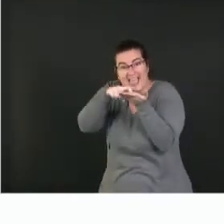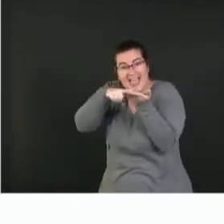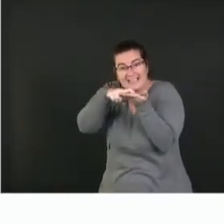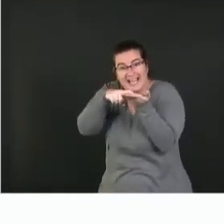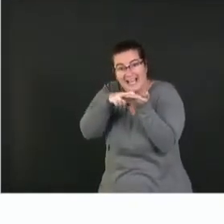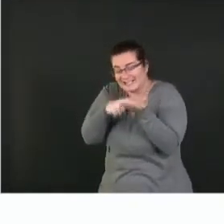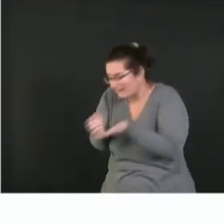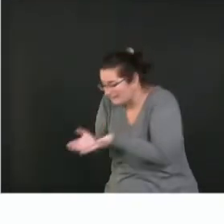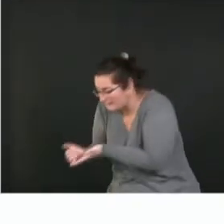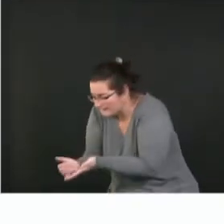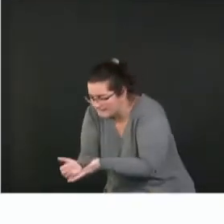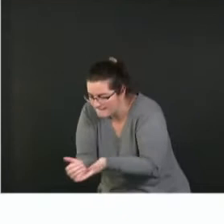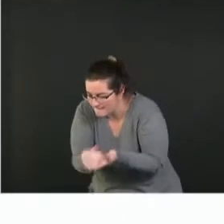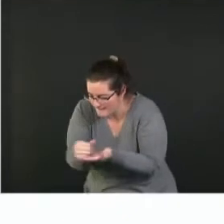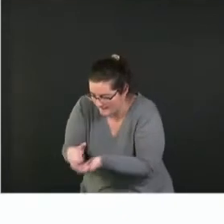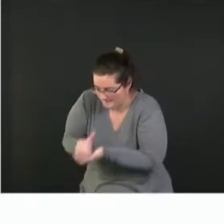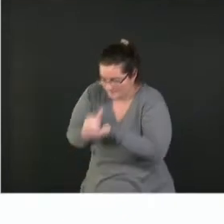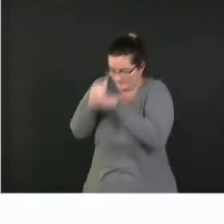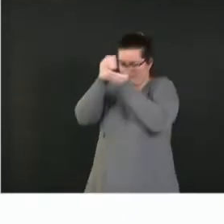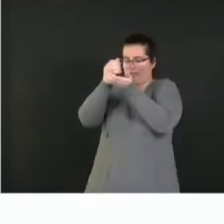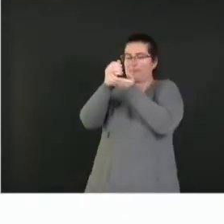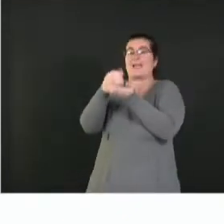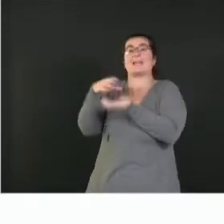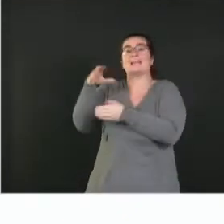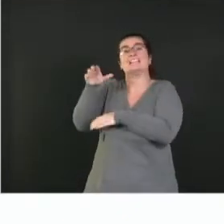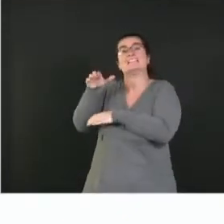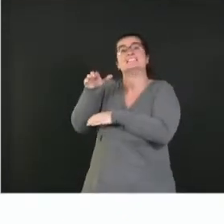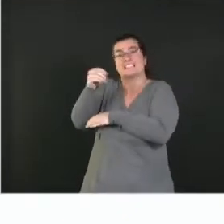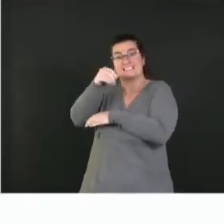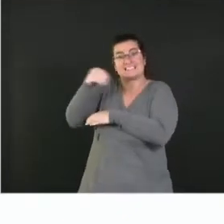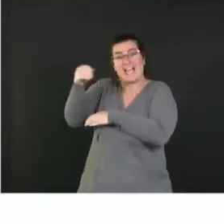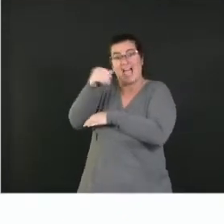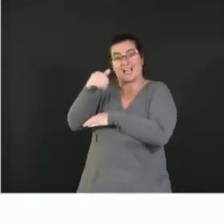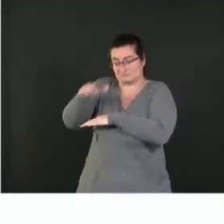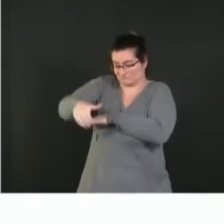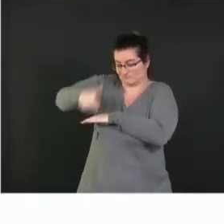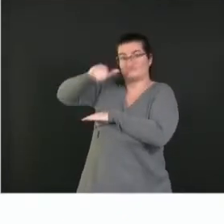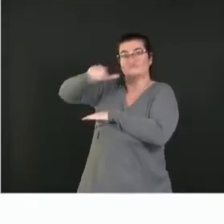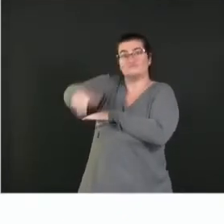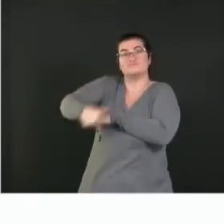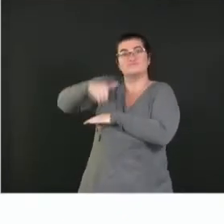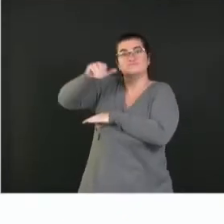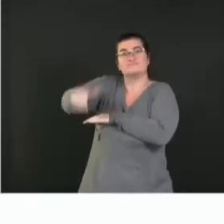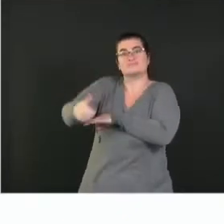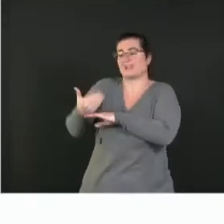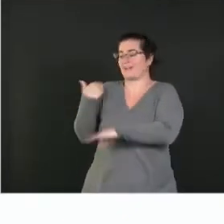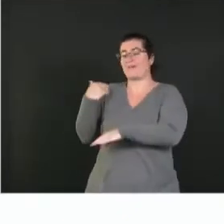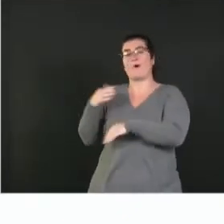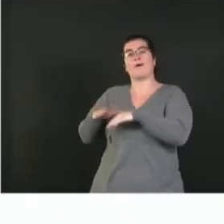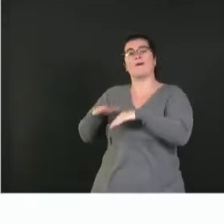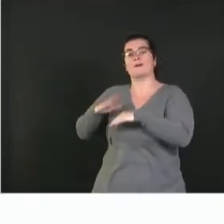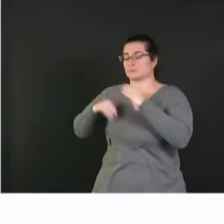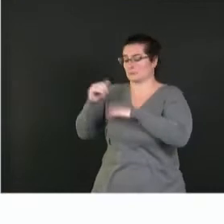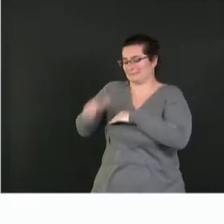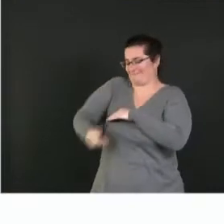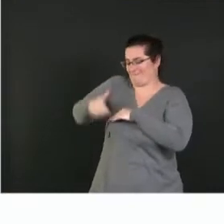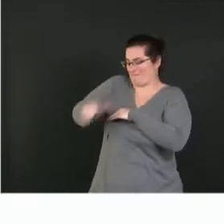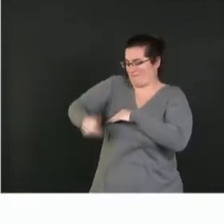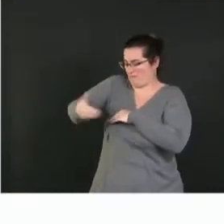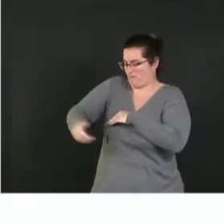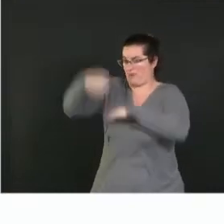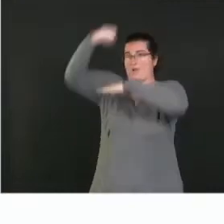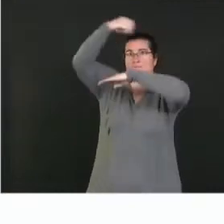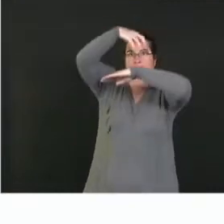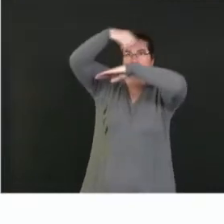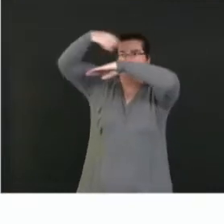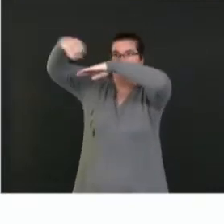en réutilisant de la terre locale du chantier plutôt que d'importer des terres agricoles décapées. On peut imaginer des